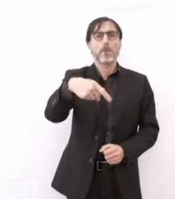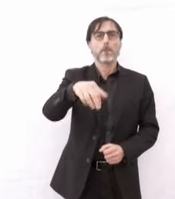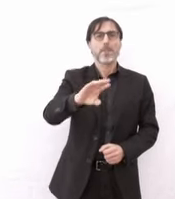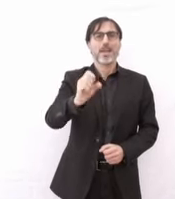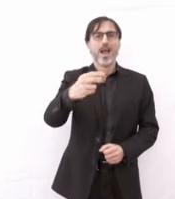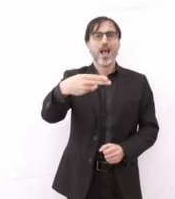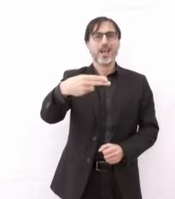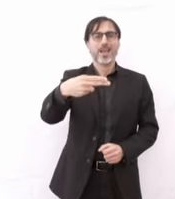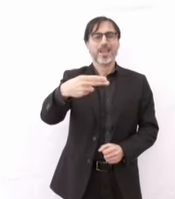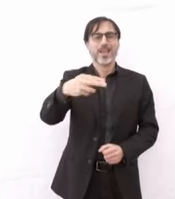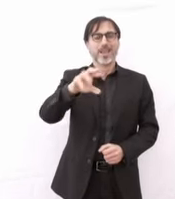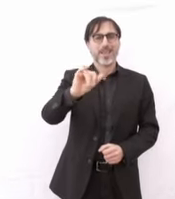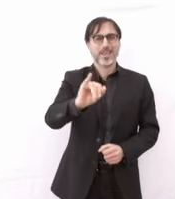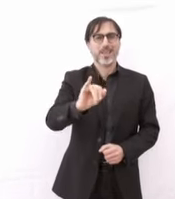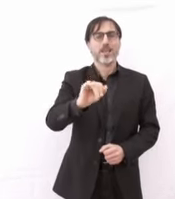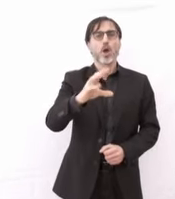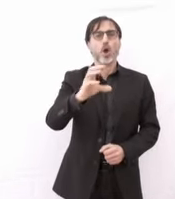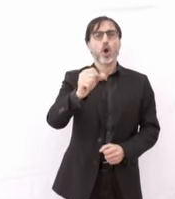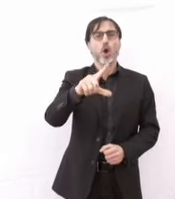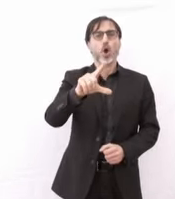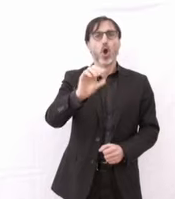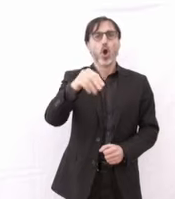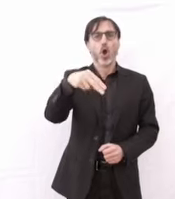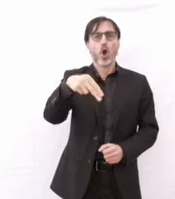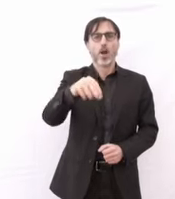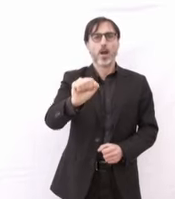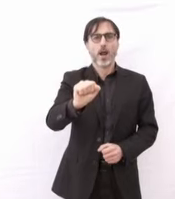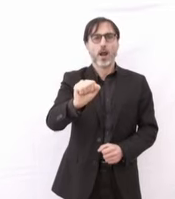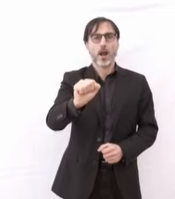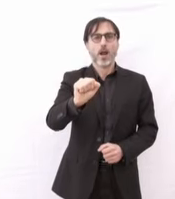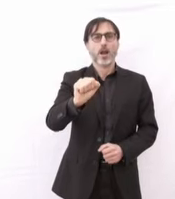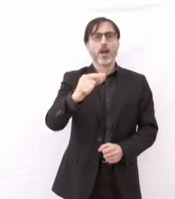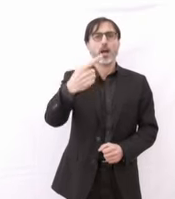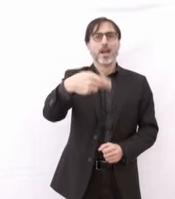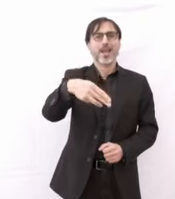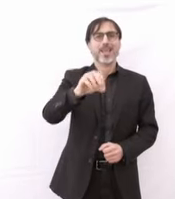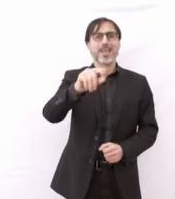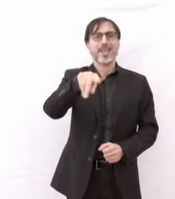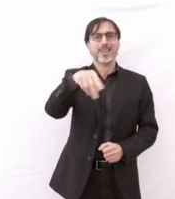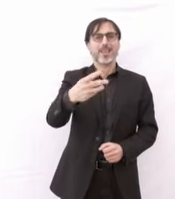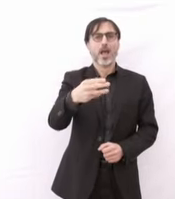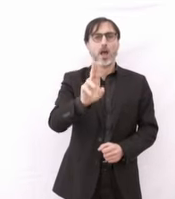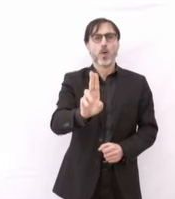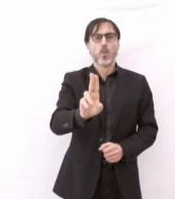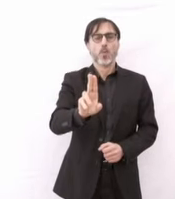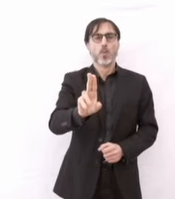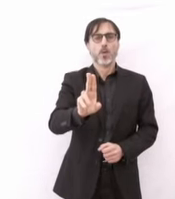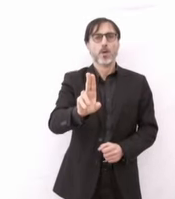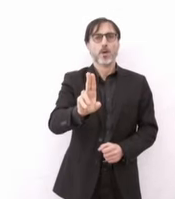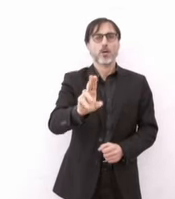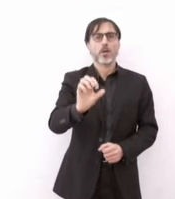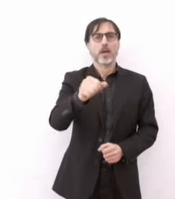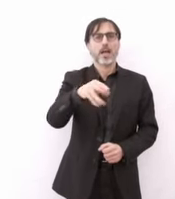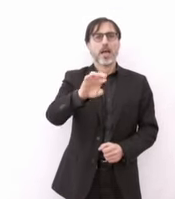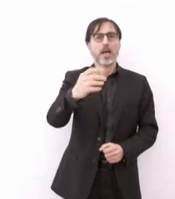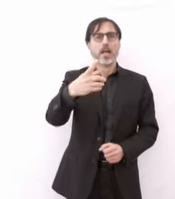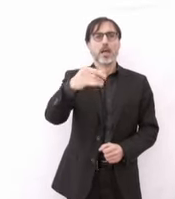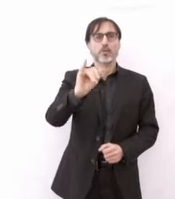Miracchi, Ciro Colonna, Maria Tindamo, Berta